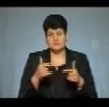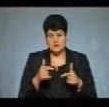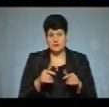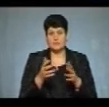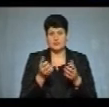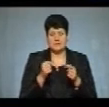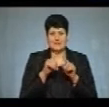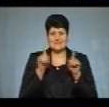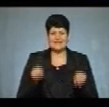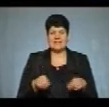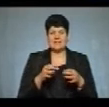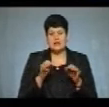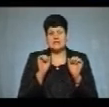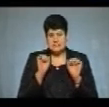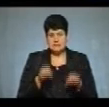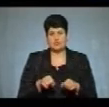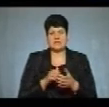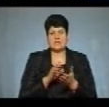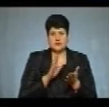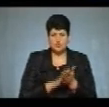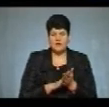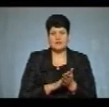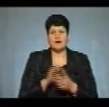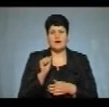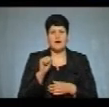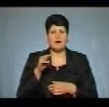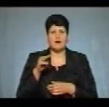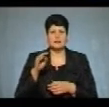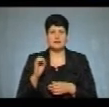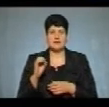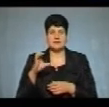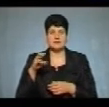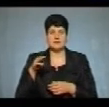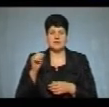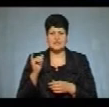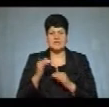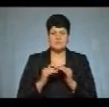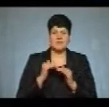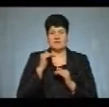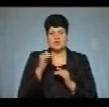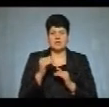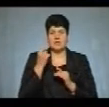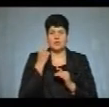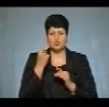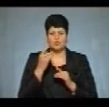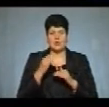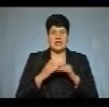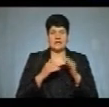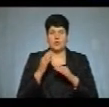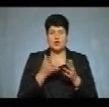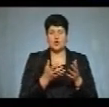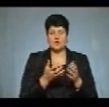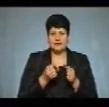зарахувати успішне проходження сертифікації замість атестації з підвищенням на одну кваліфікаційну категорію та